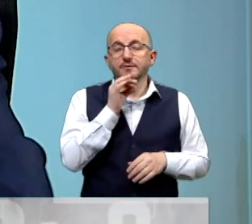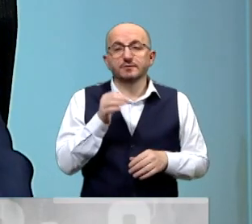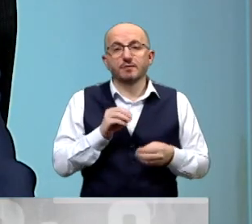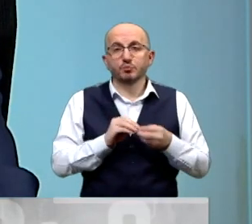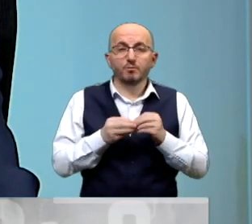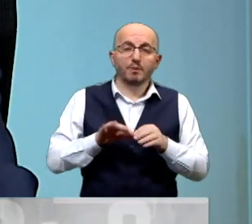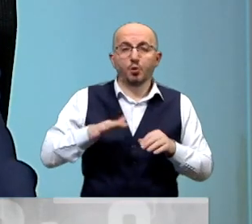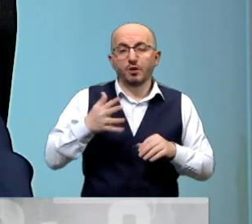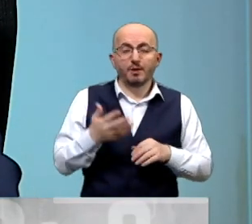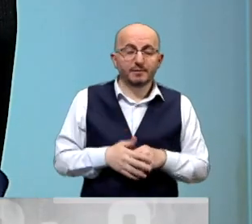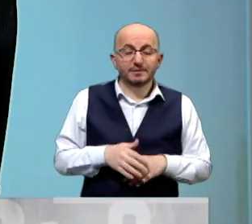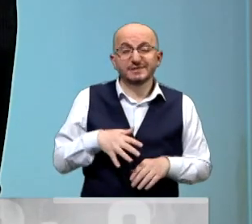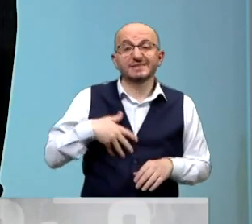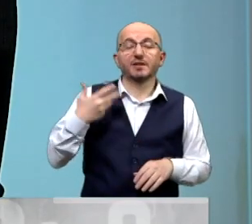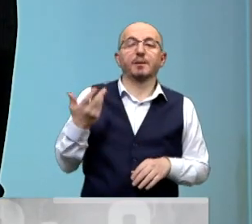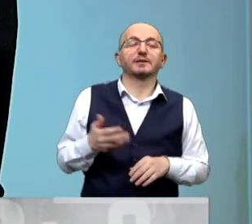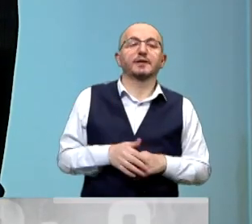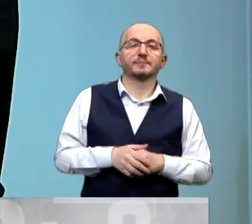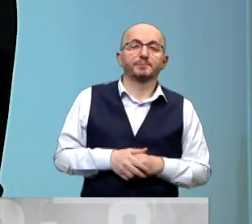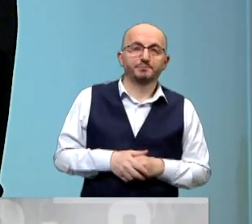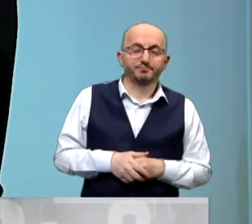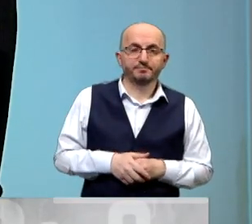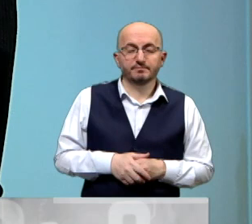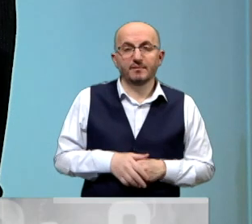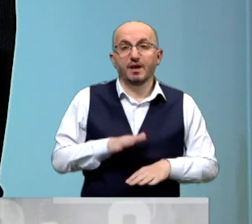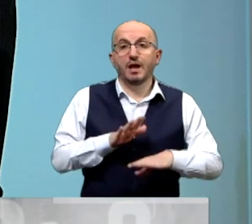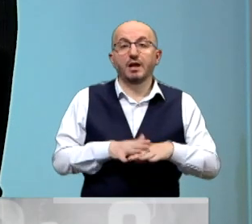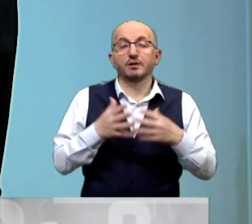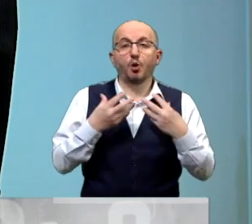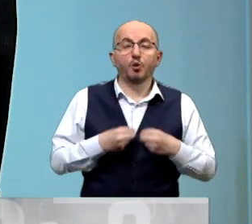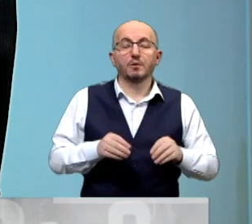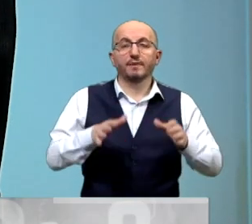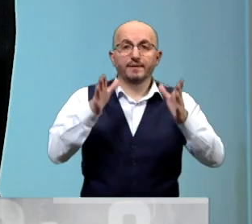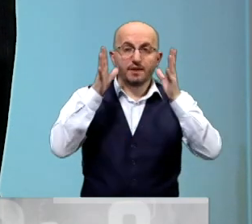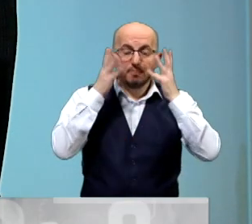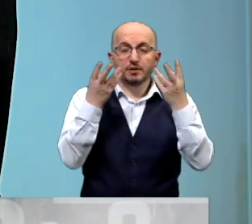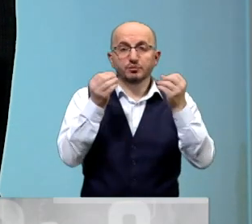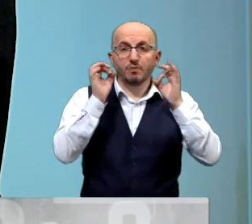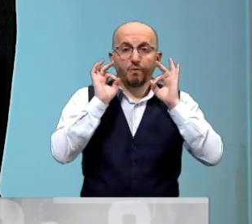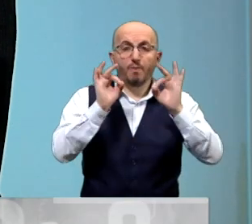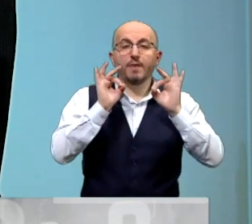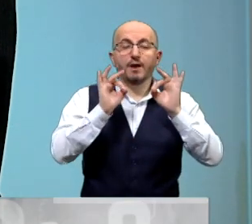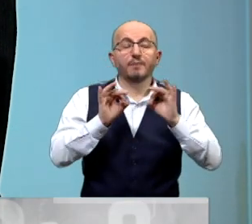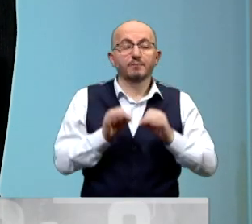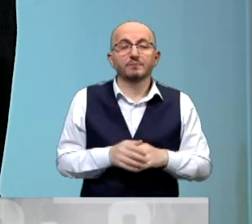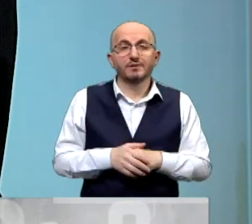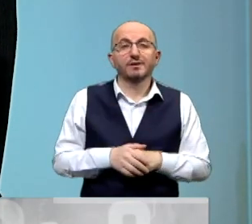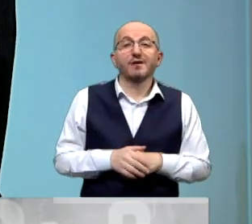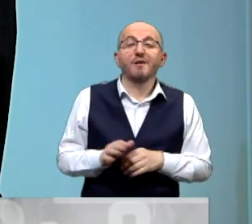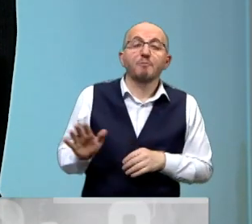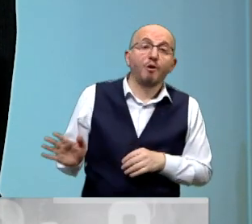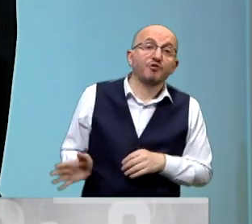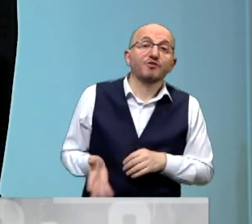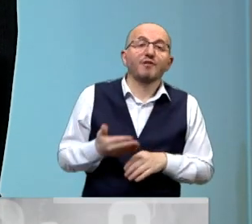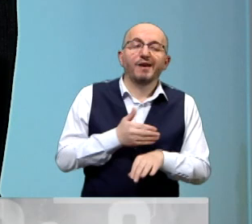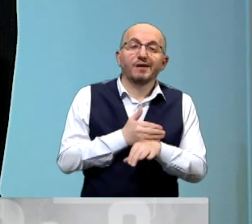belki olabilir elde olmayan yani demek ki namaz bu kadar önemli bir ibadet böyle Lan bir